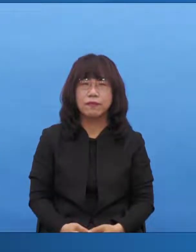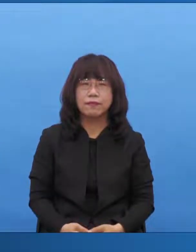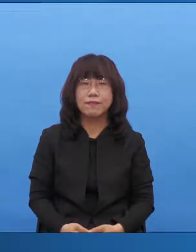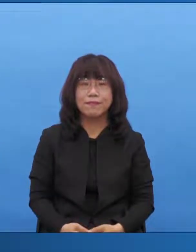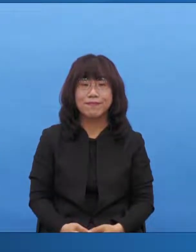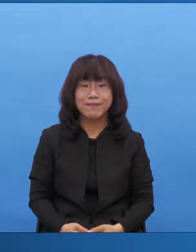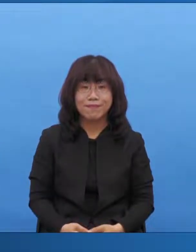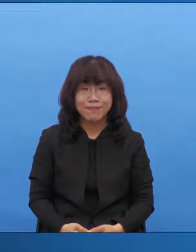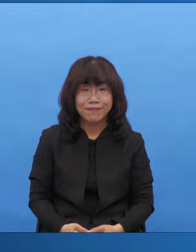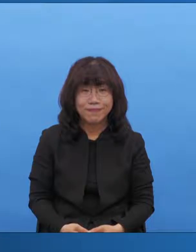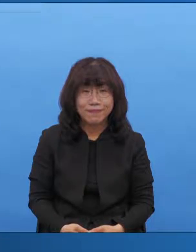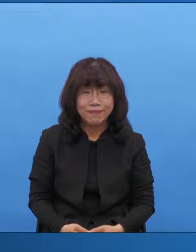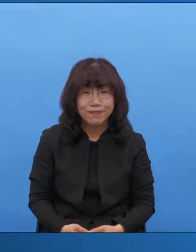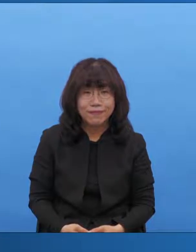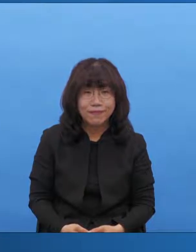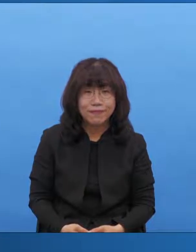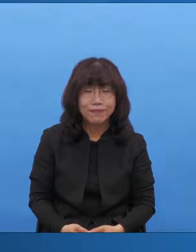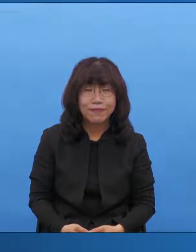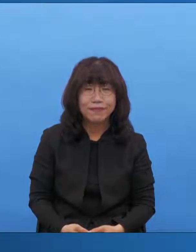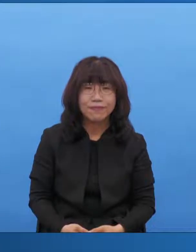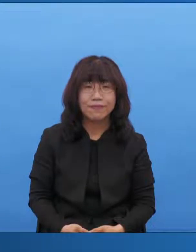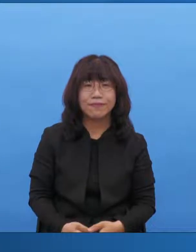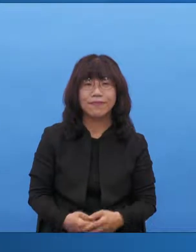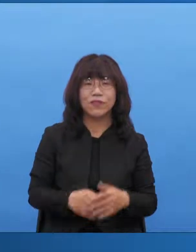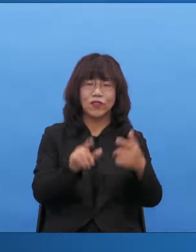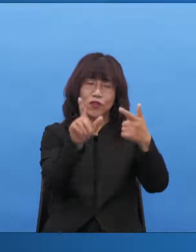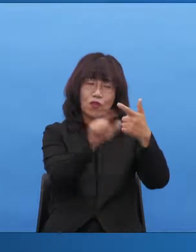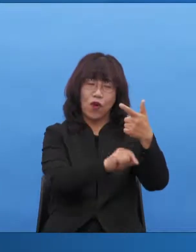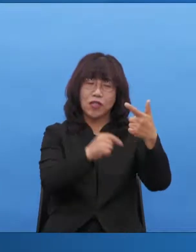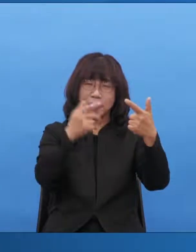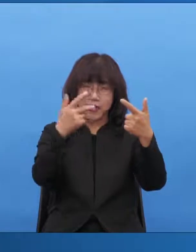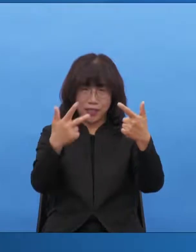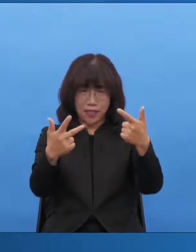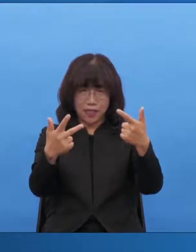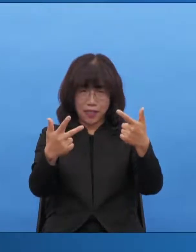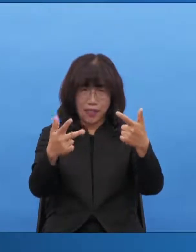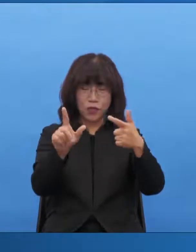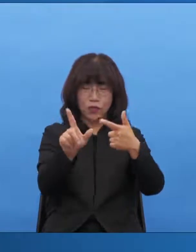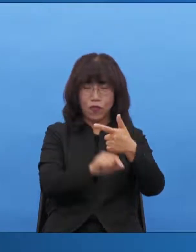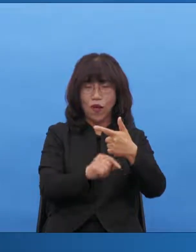이번 세미나는 6월 7일과 8일